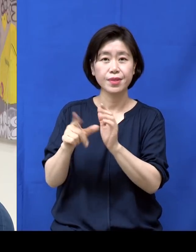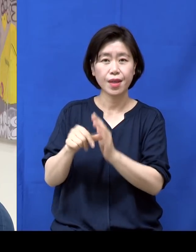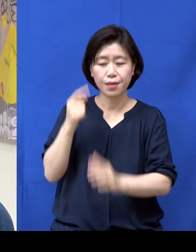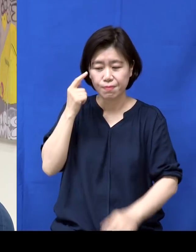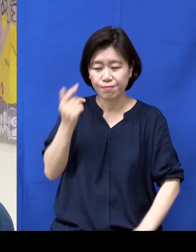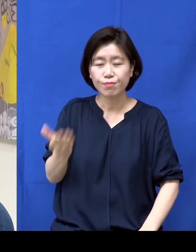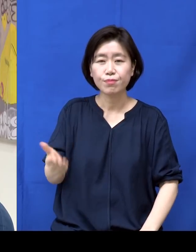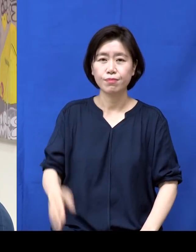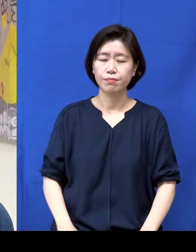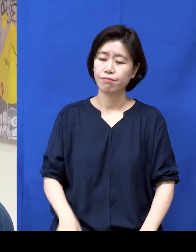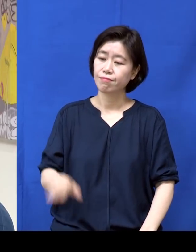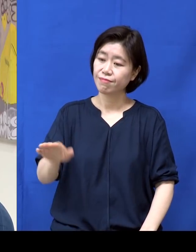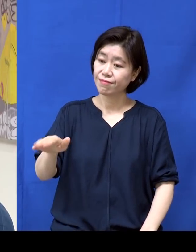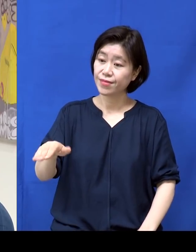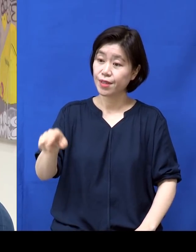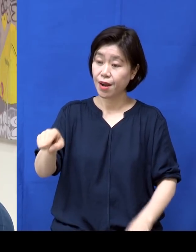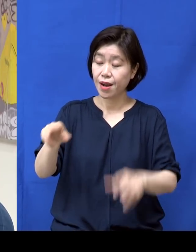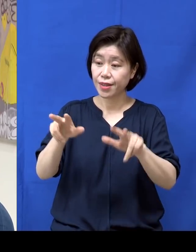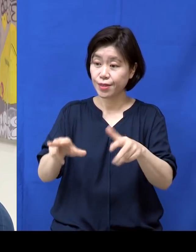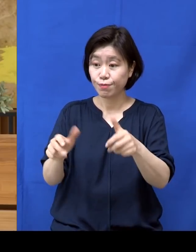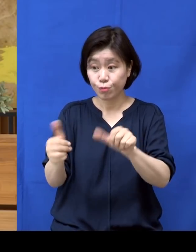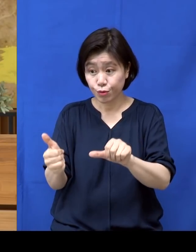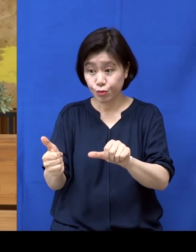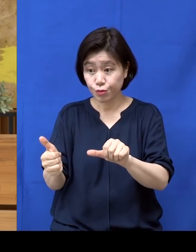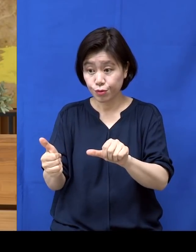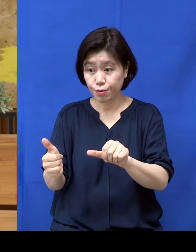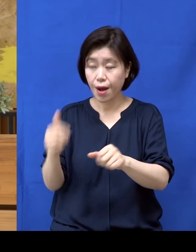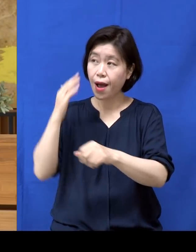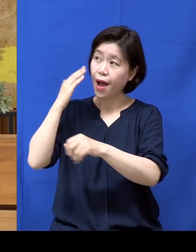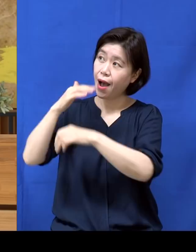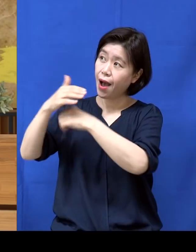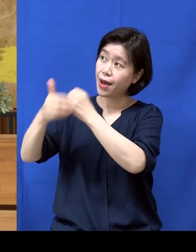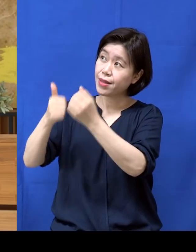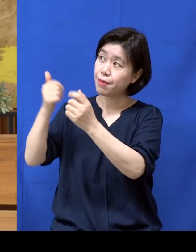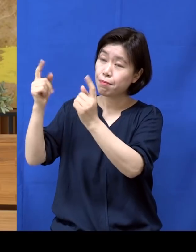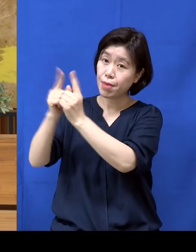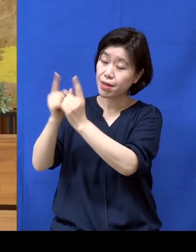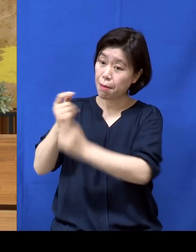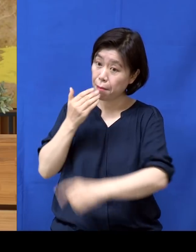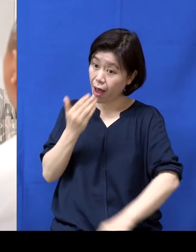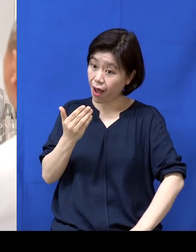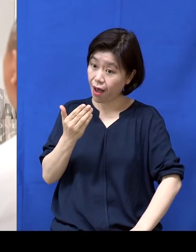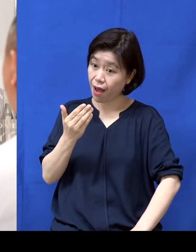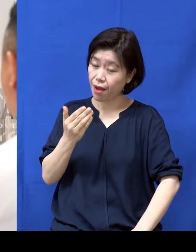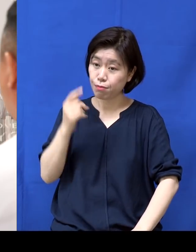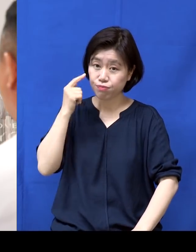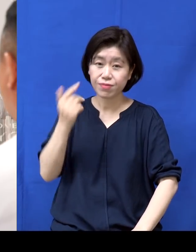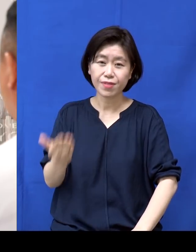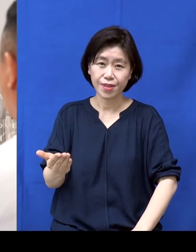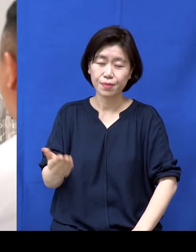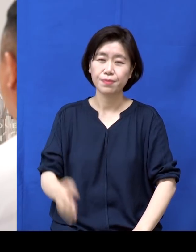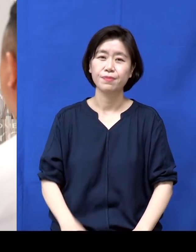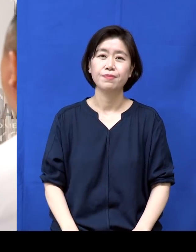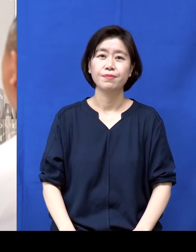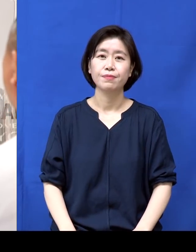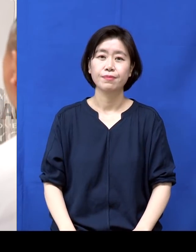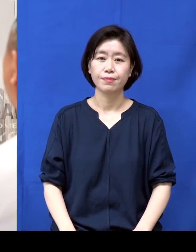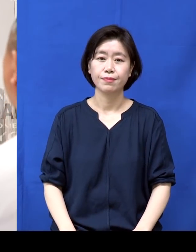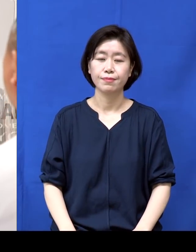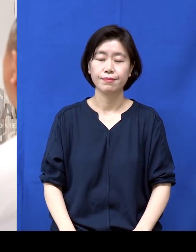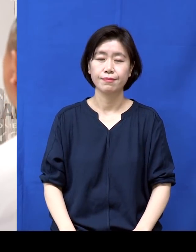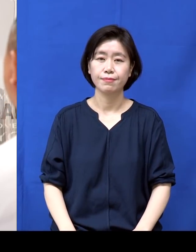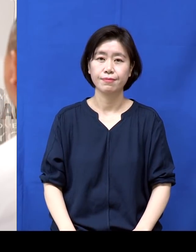너 혹시 지금이라도 죽으면 천국 가겠니? 갈 수 있어? 라고 물어봤었거든요. 근데 원래